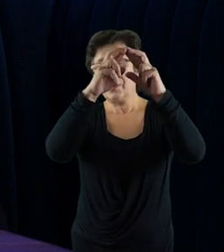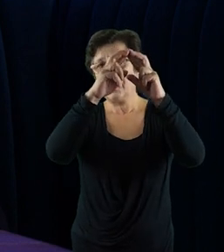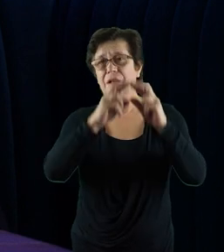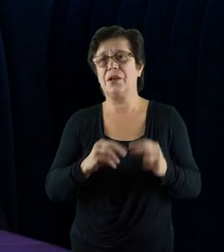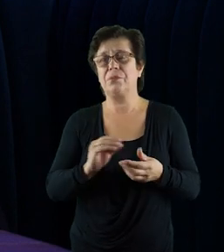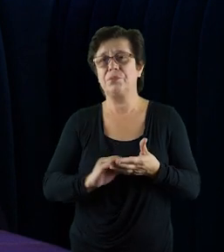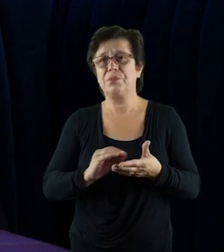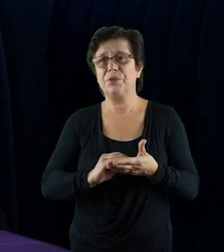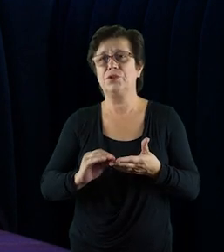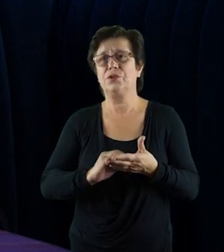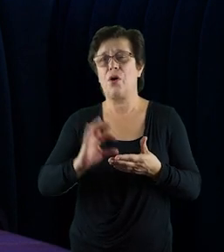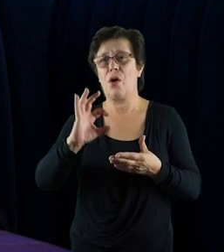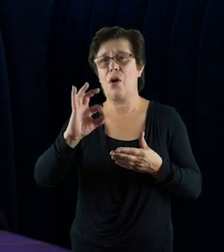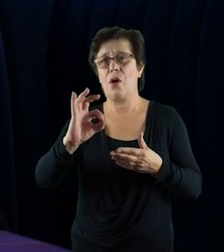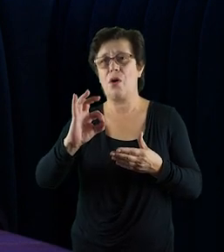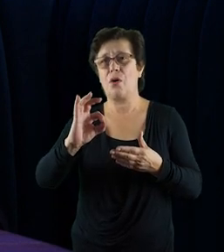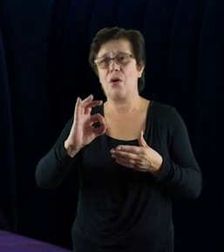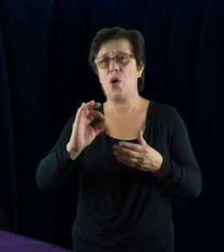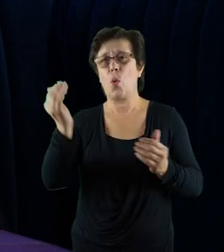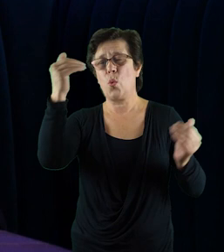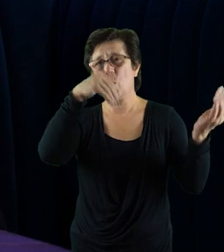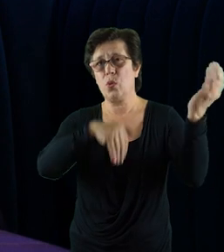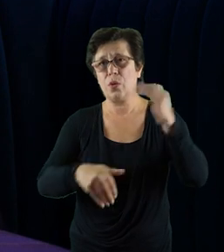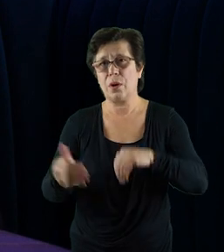którą opiewał, i Tatry.